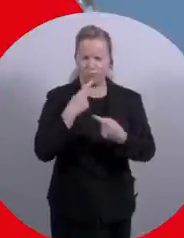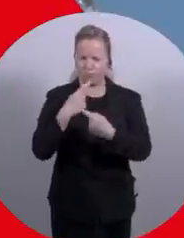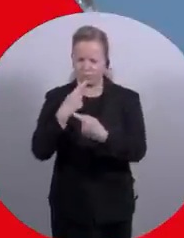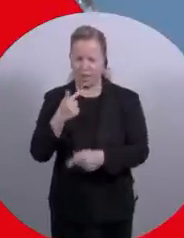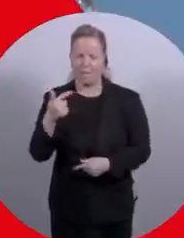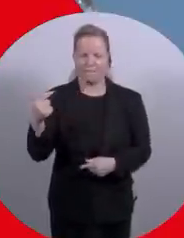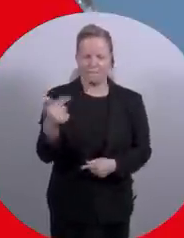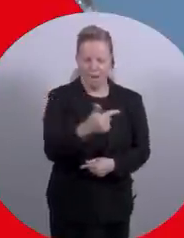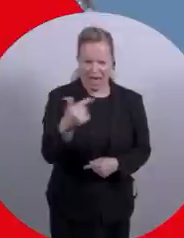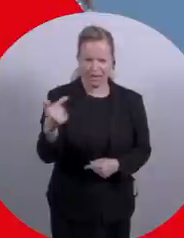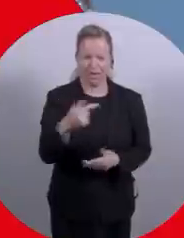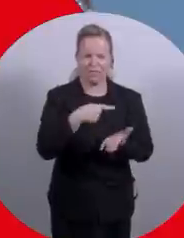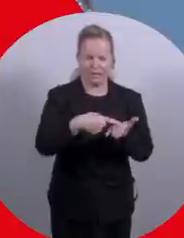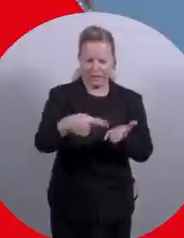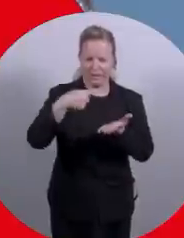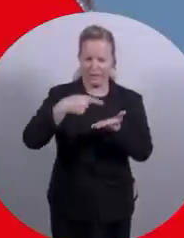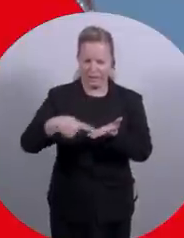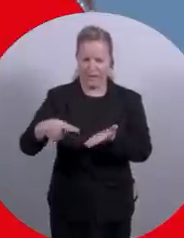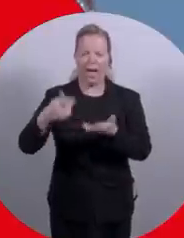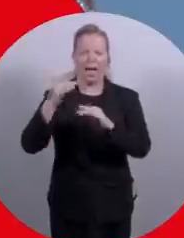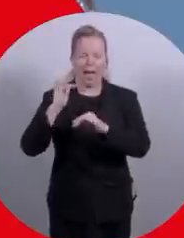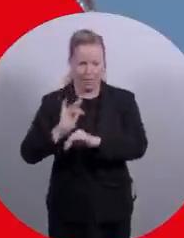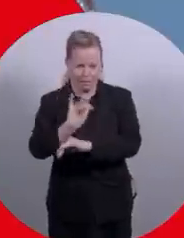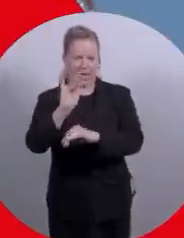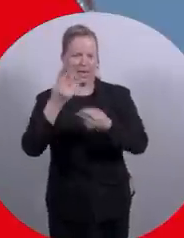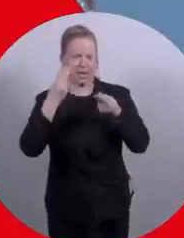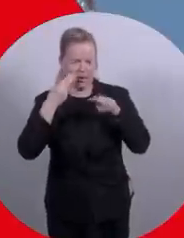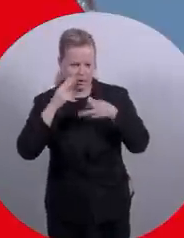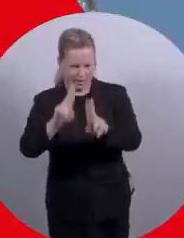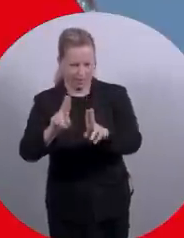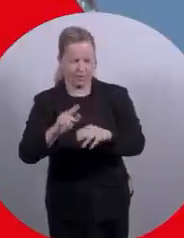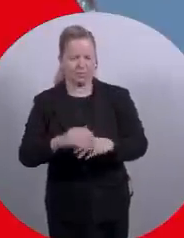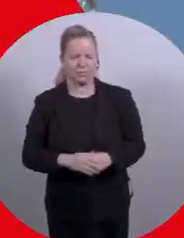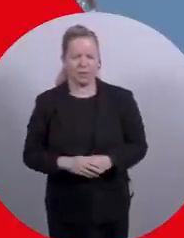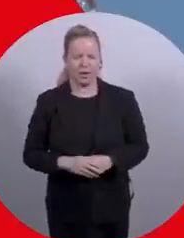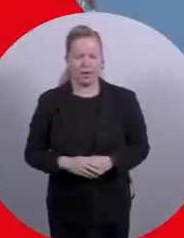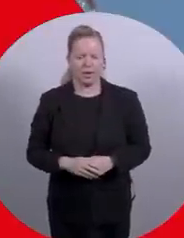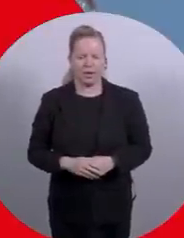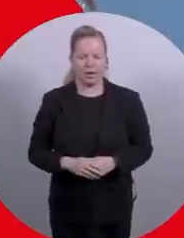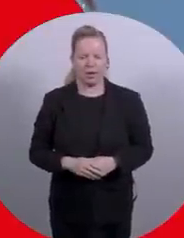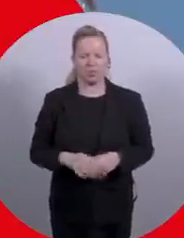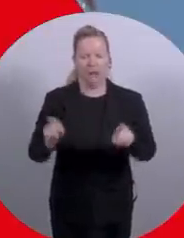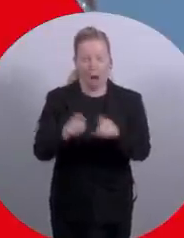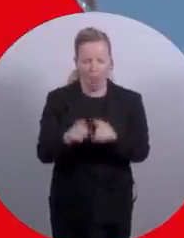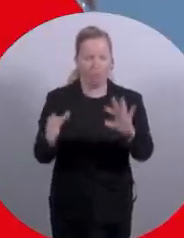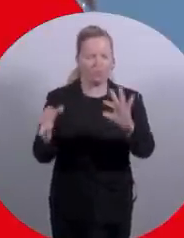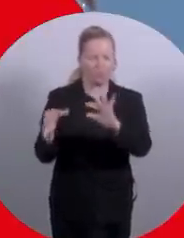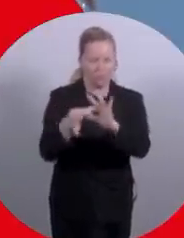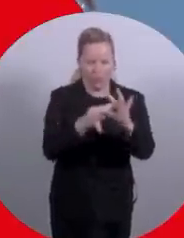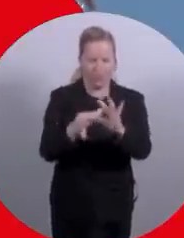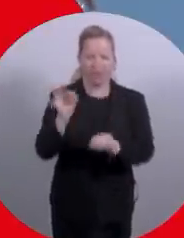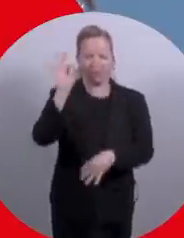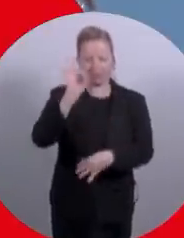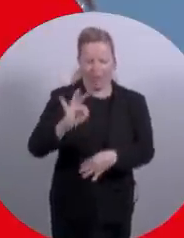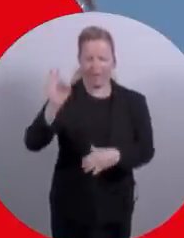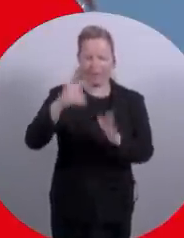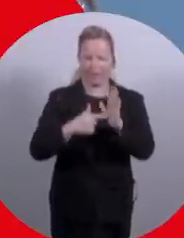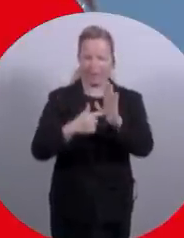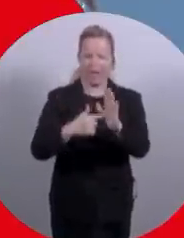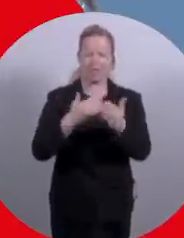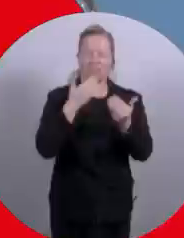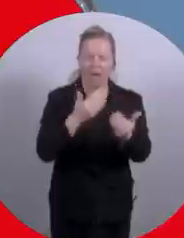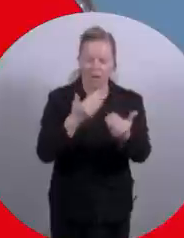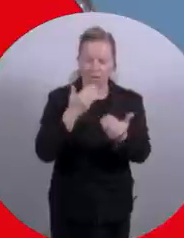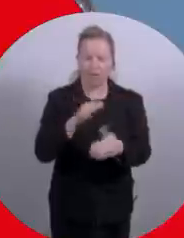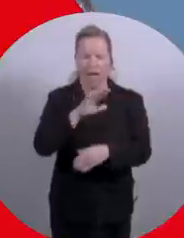verzichten auf eine Republik und das ist auch ein Zeichen Verbund mit einem Dankeschön an alle Rednerinnen und Redner